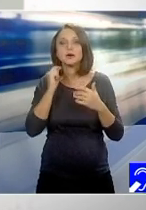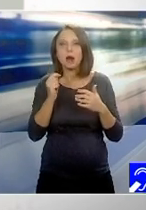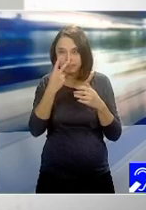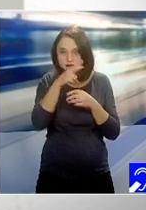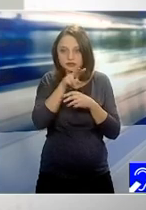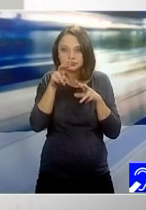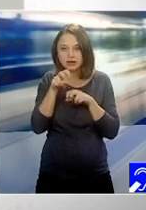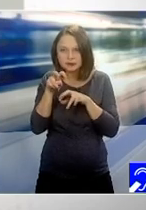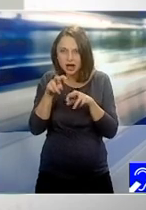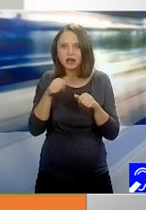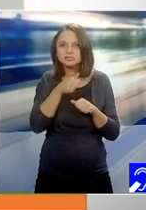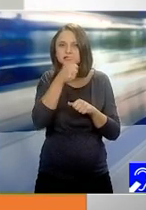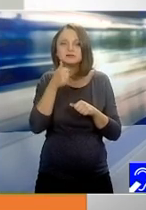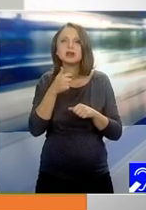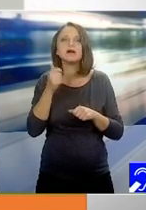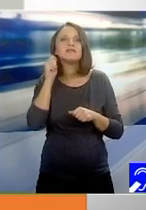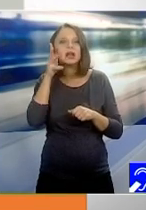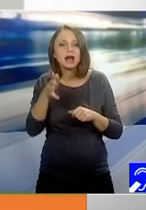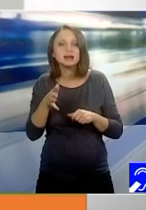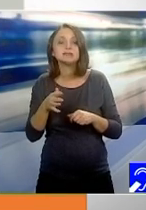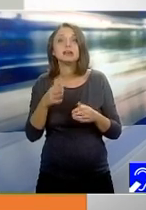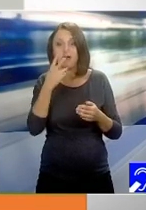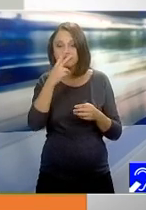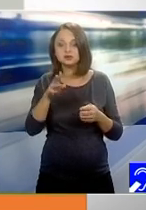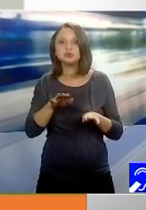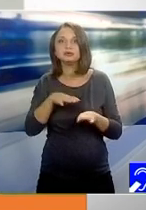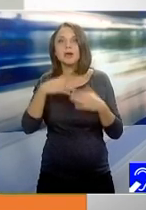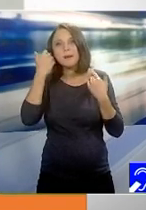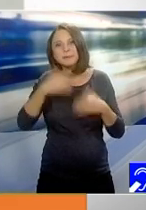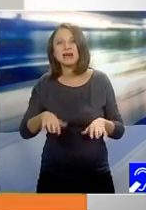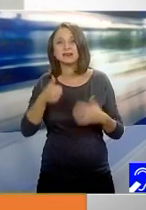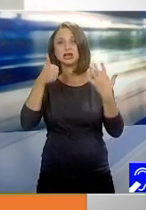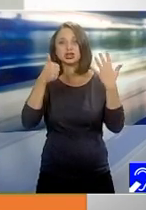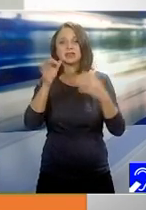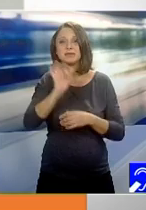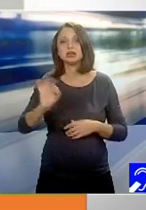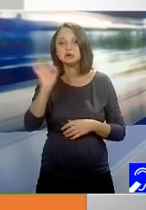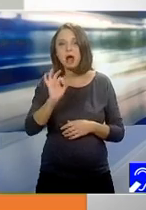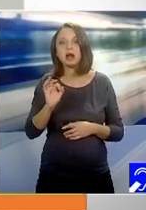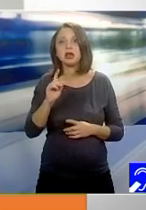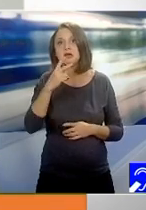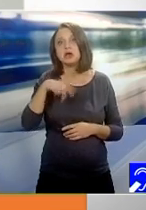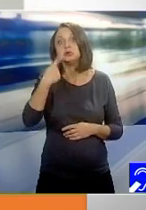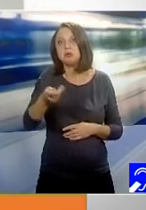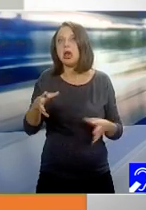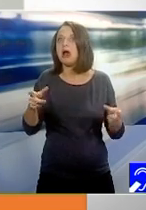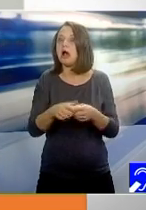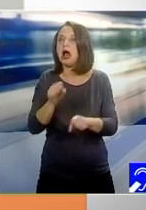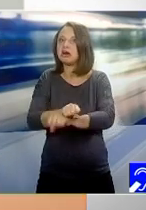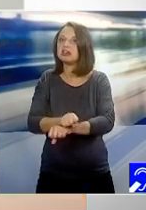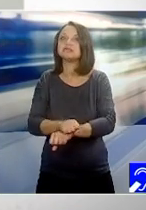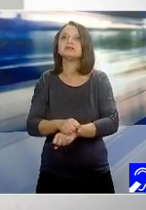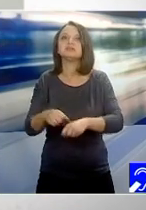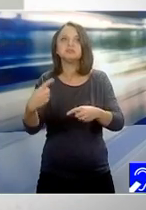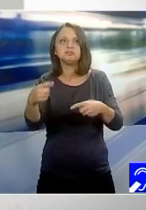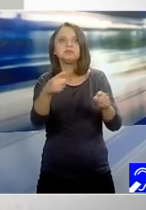miliarde, instituțiile statului și-au făcut treaba, au ridicat anumite persoane, unele sunt arestate, unele sunt cu arest la domiciliu, încet,